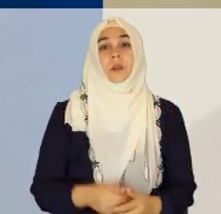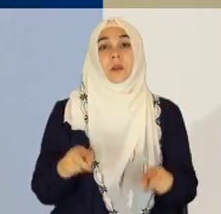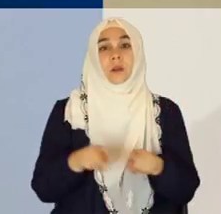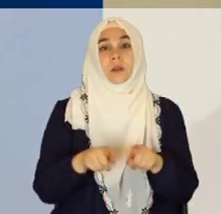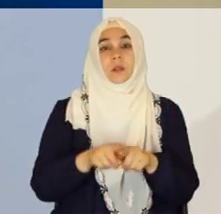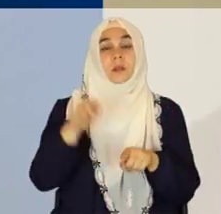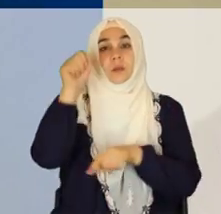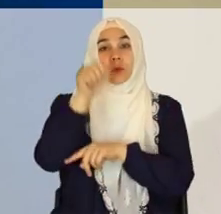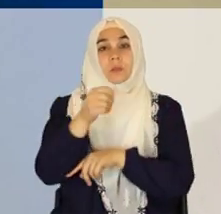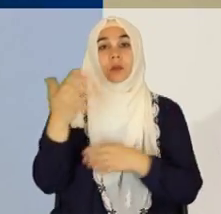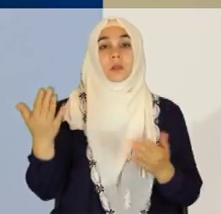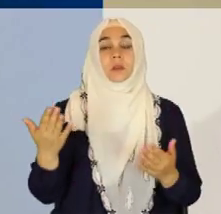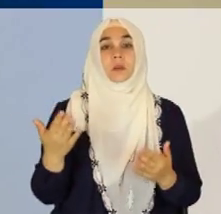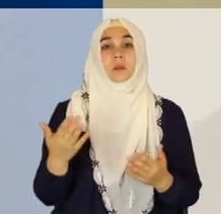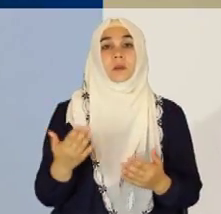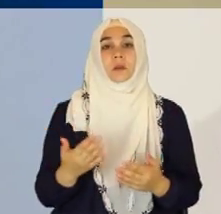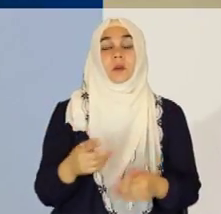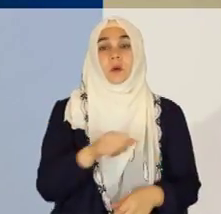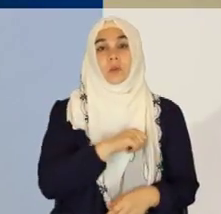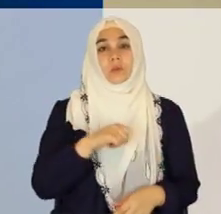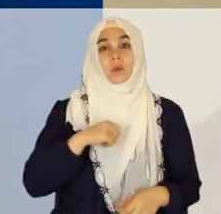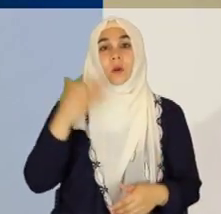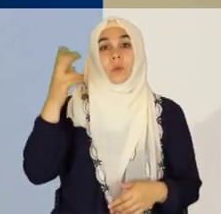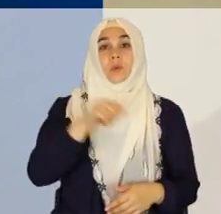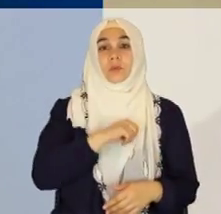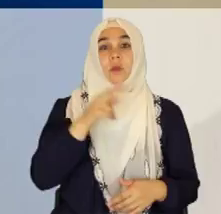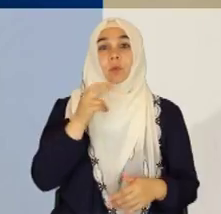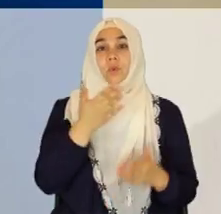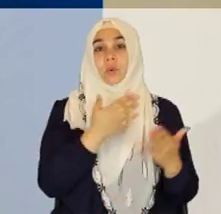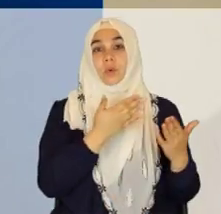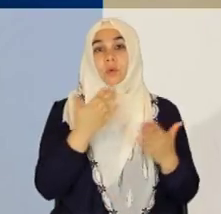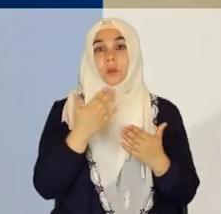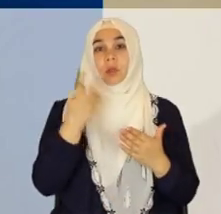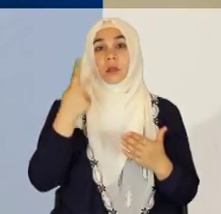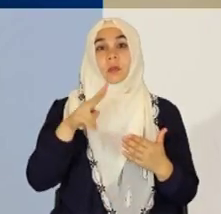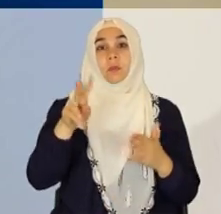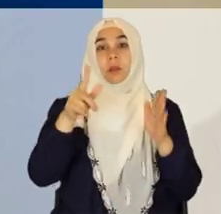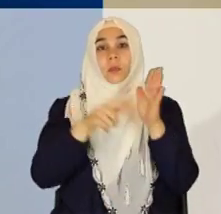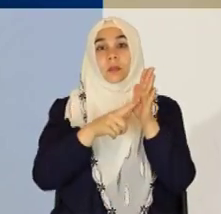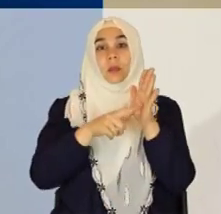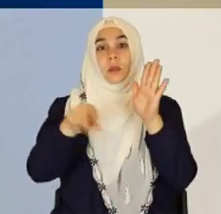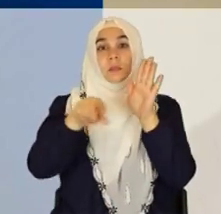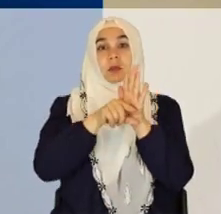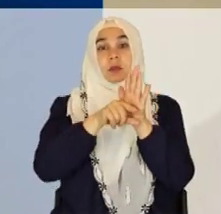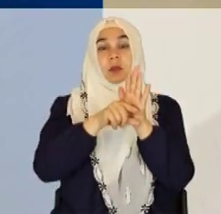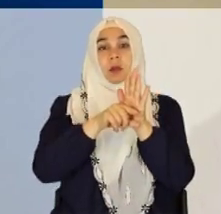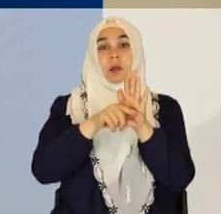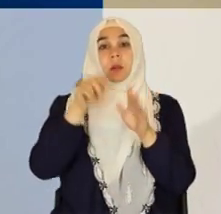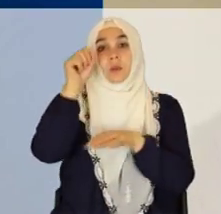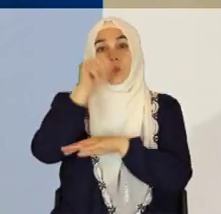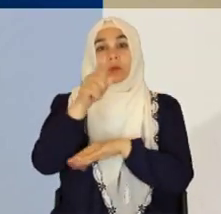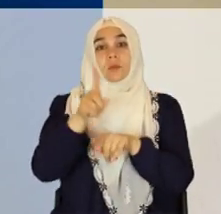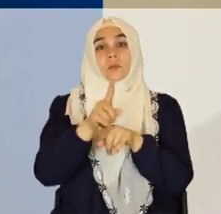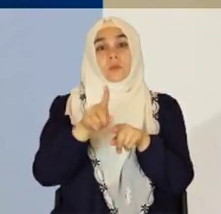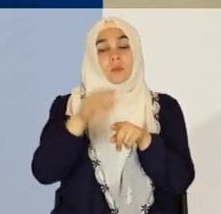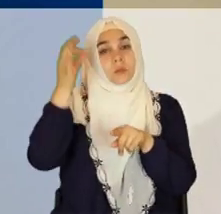shunday bir ibodatki, uni Alloh taolo Qur'oni Karimda 27 ta oyatda namoz bilan qo'shib zikr